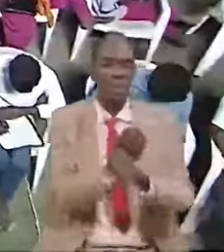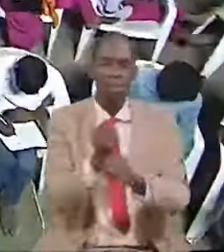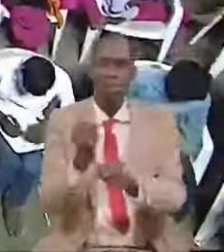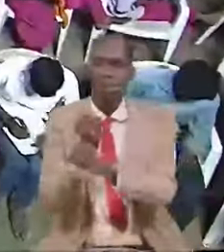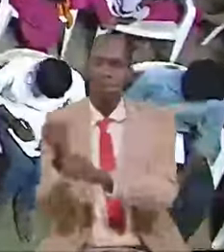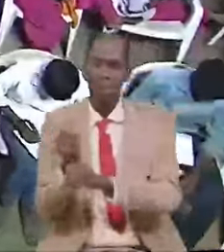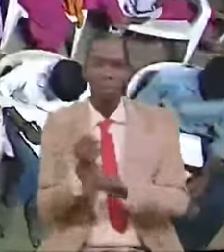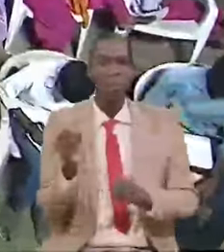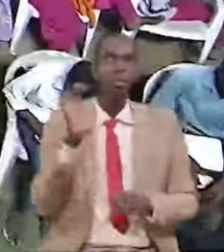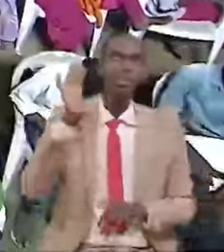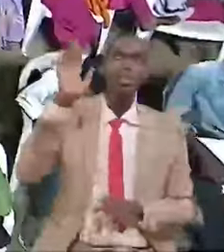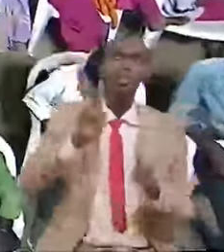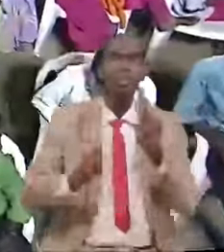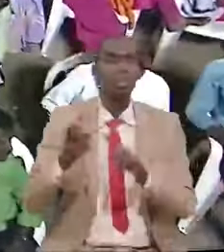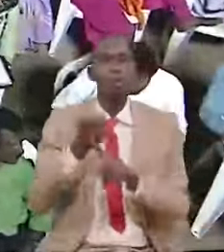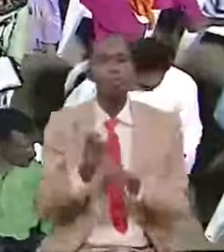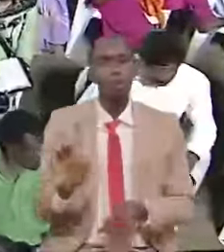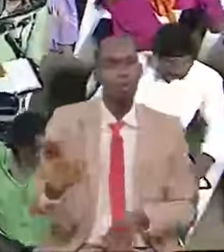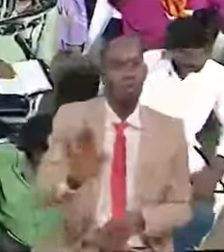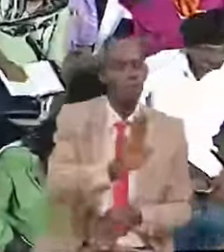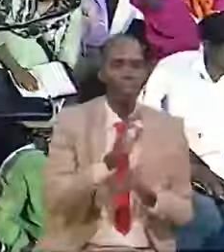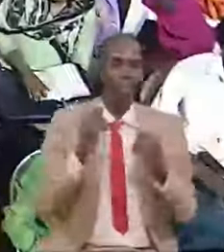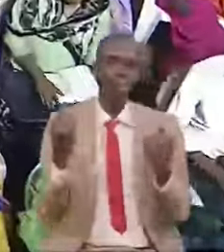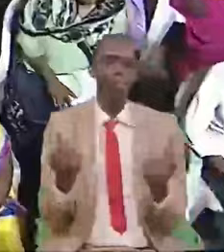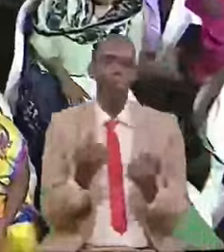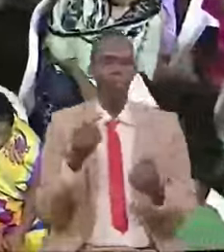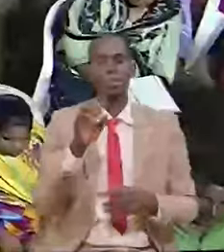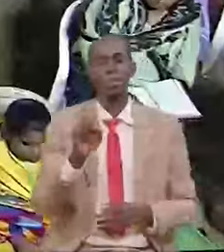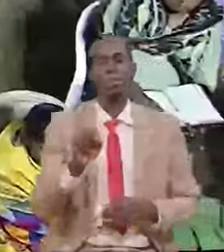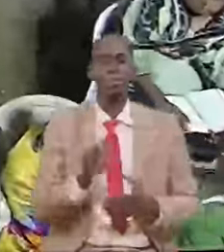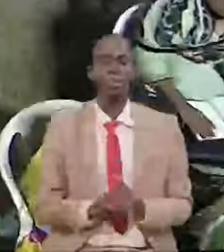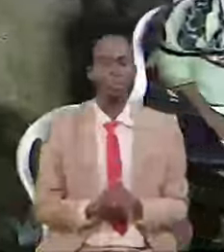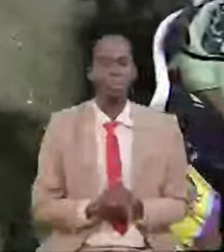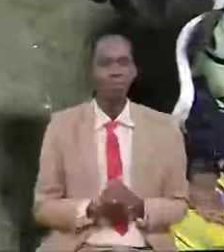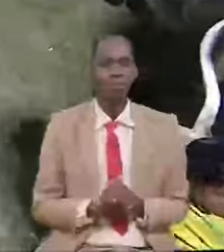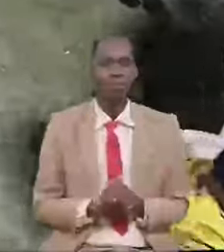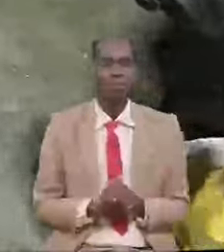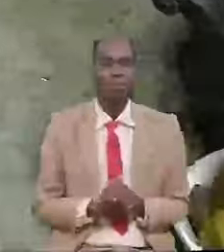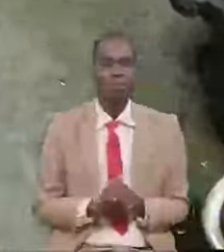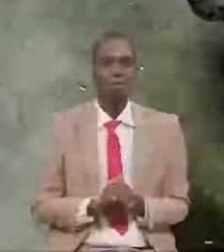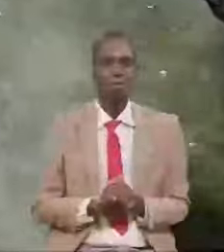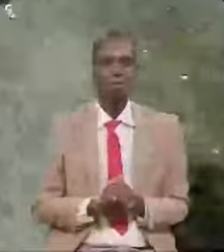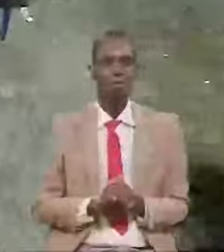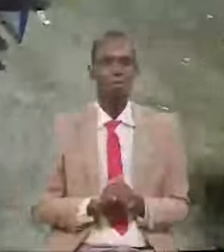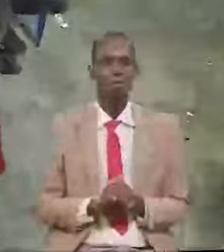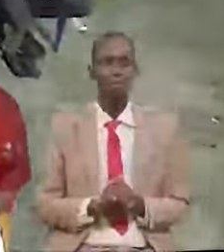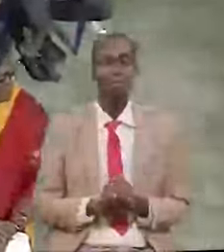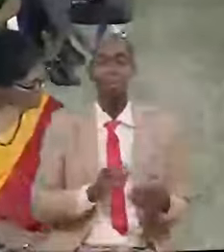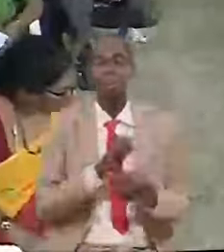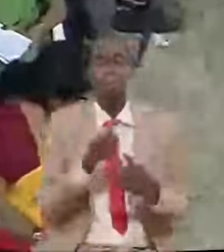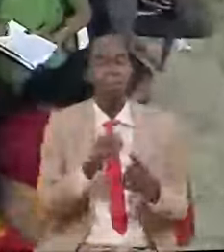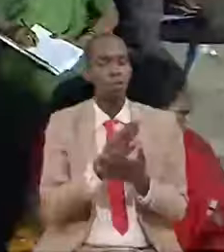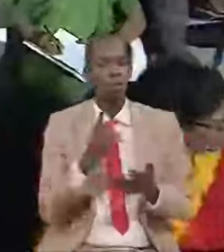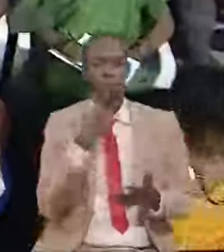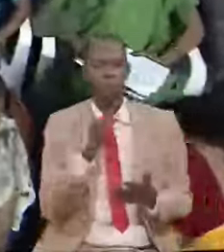Car il dit le pourquoi le Messie sauvera son peuple de ses péchés. Quelqu'un dit, je suis